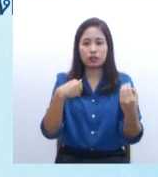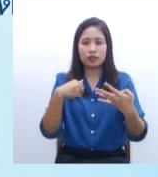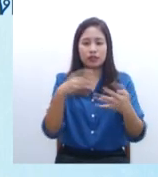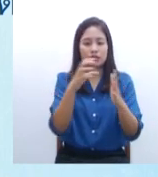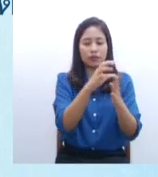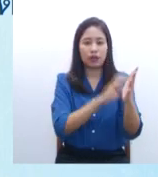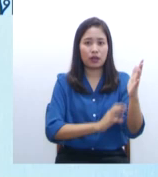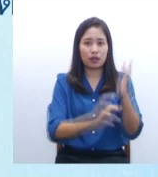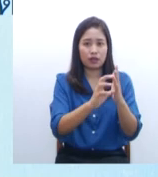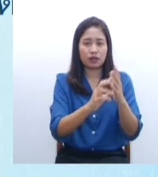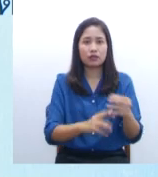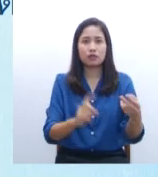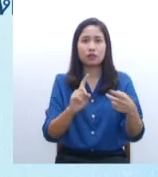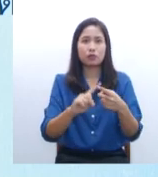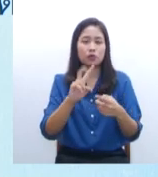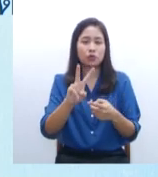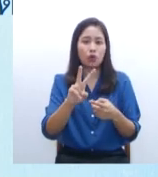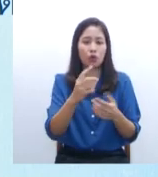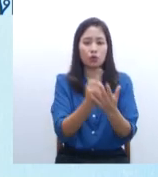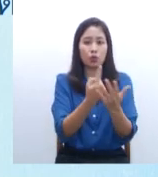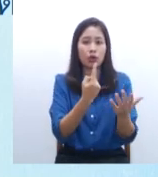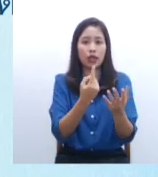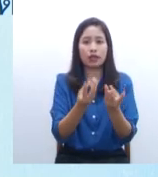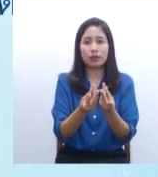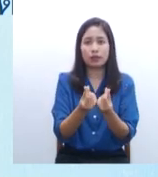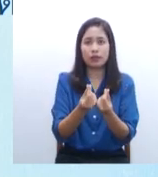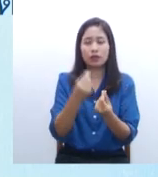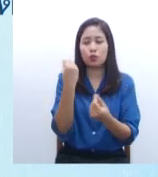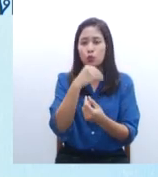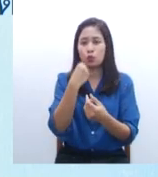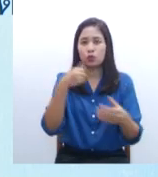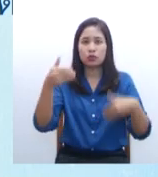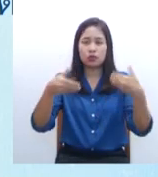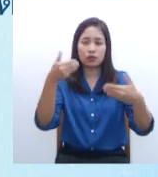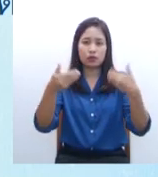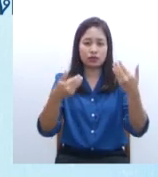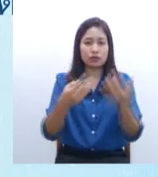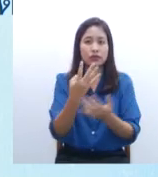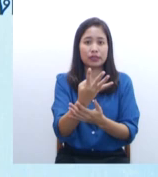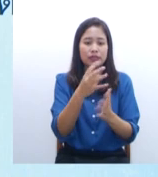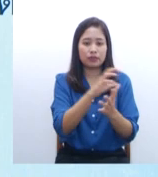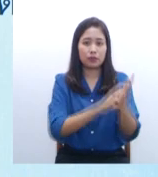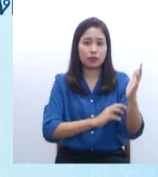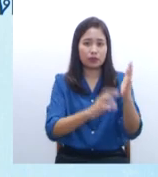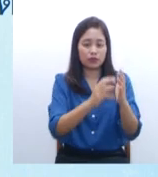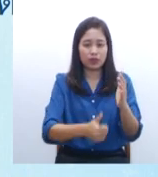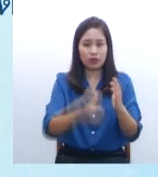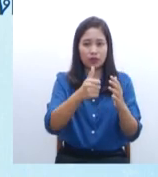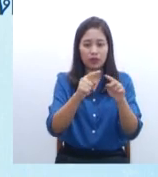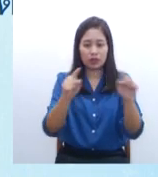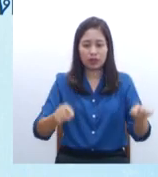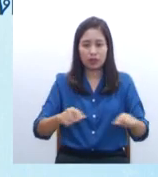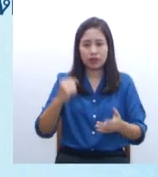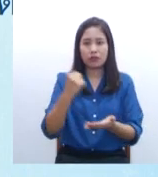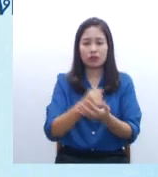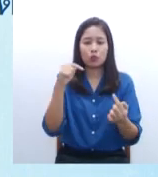ะครับ2ผู้ที่เป็นตัวแทนเขตพื้นที่เข้าแข่งขันทุกกิจกรรมใน4ภูมิภาคจะได้รับเกียรติบัตรเป็นระดับช